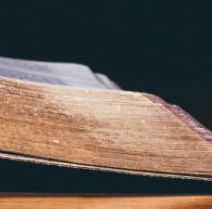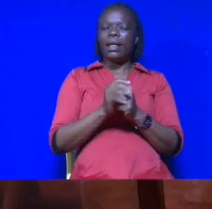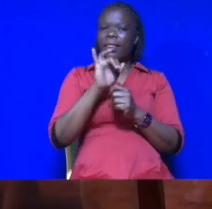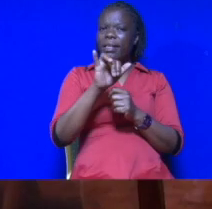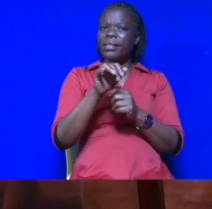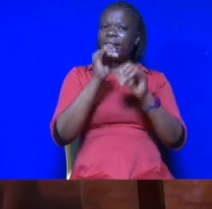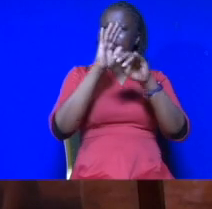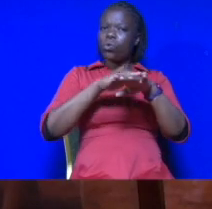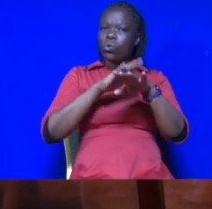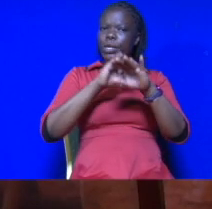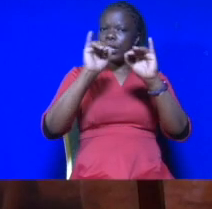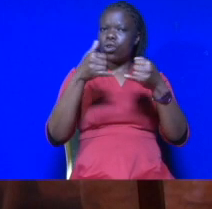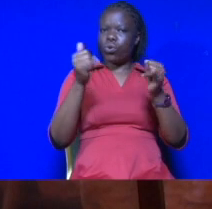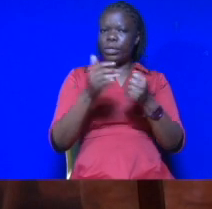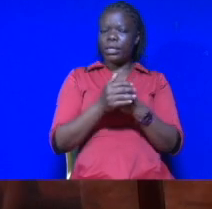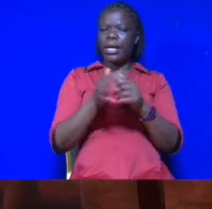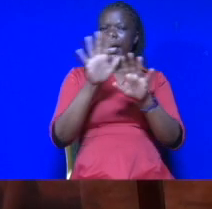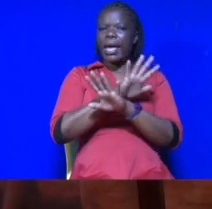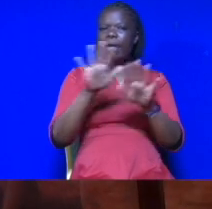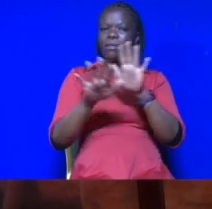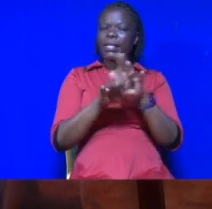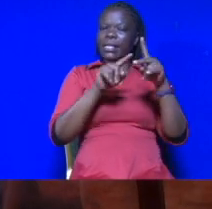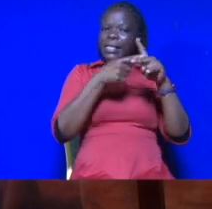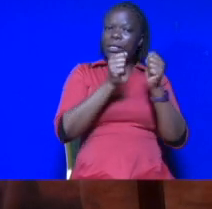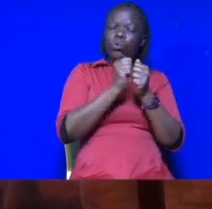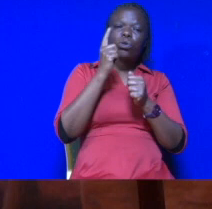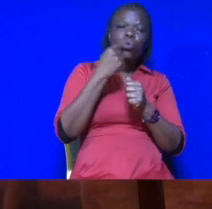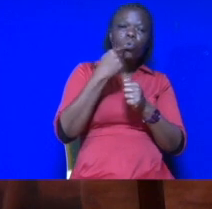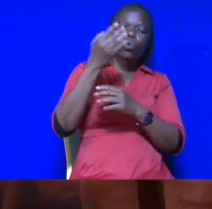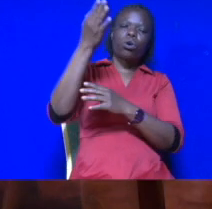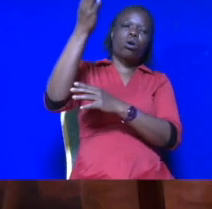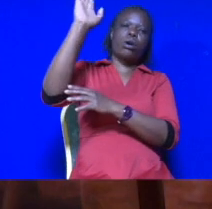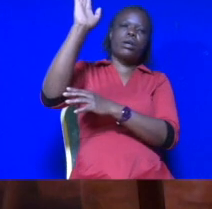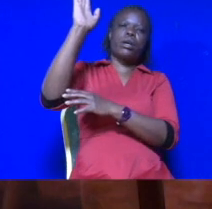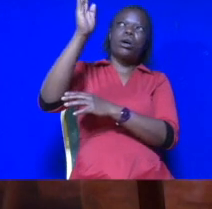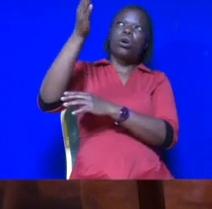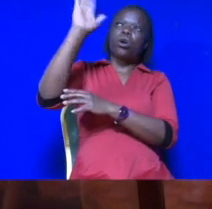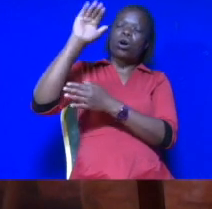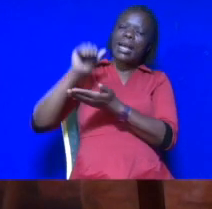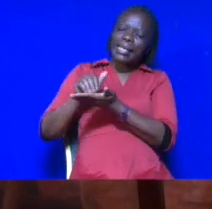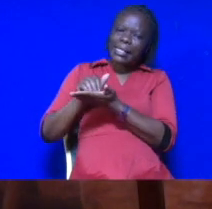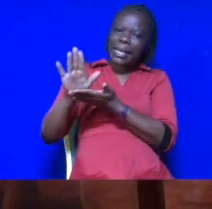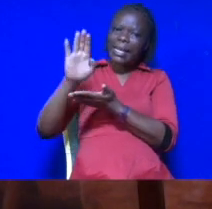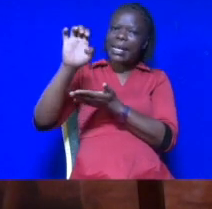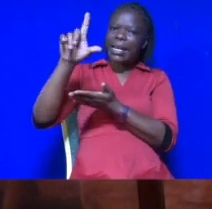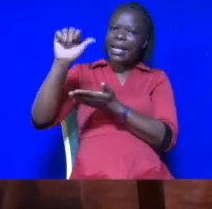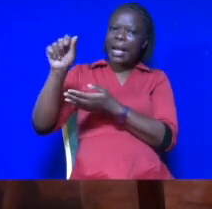njema. Kila kitu kinaanza na Mungu. Mungu amemtuma